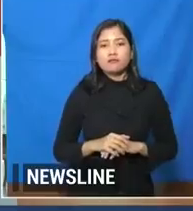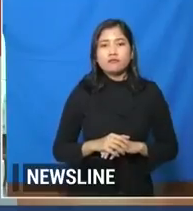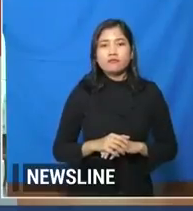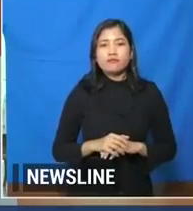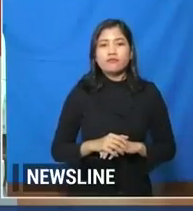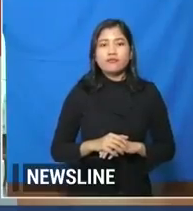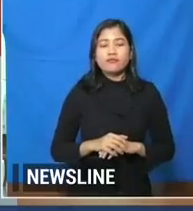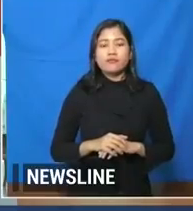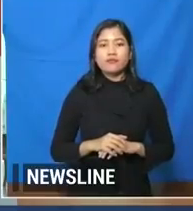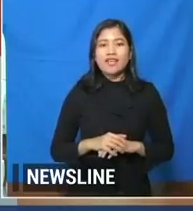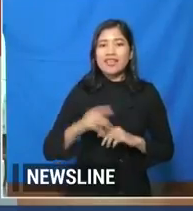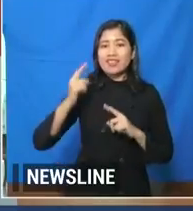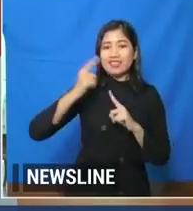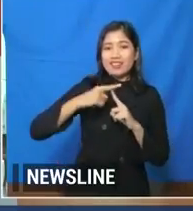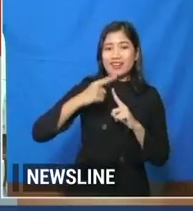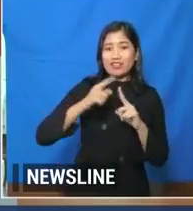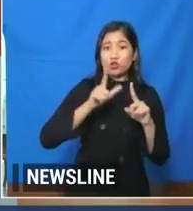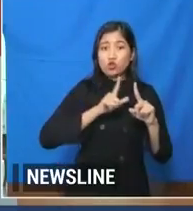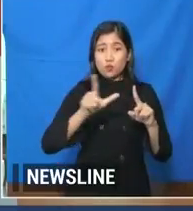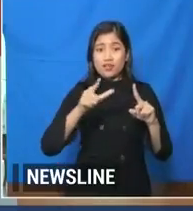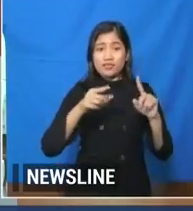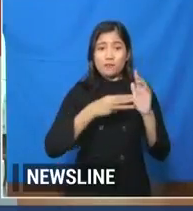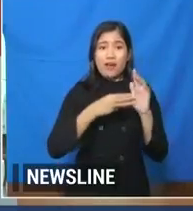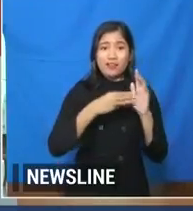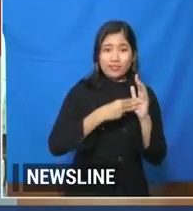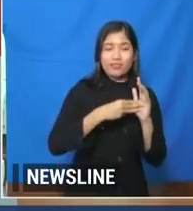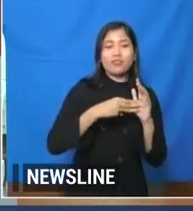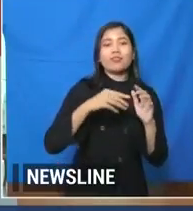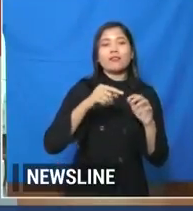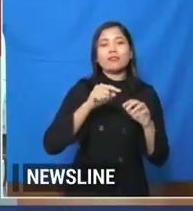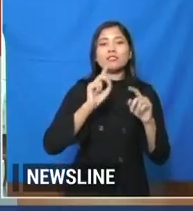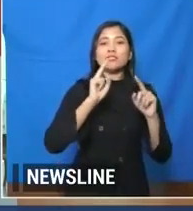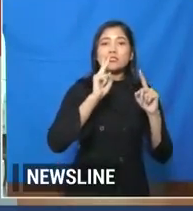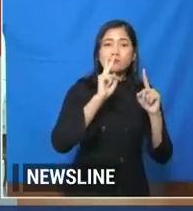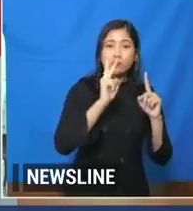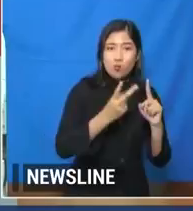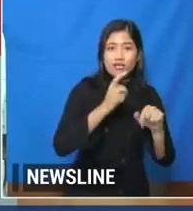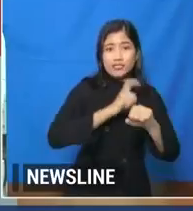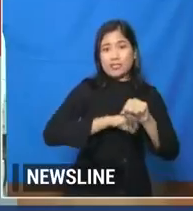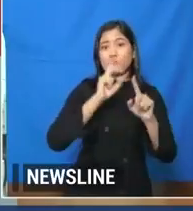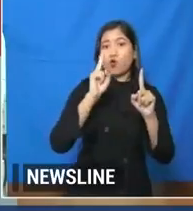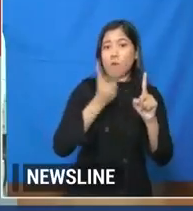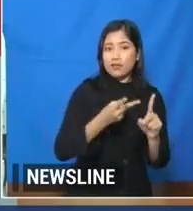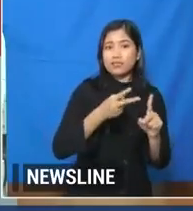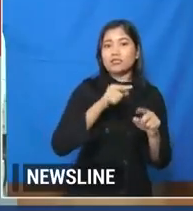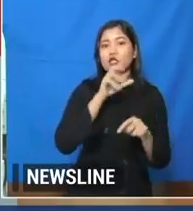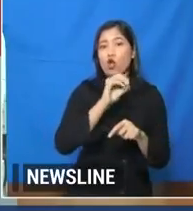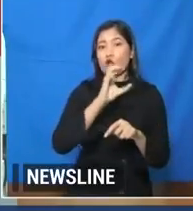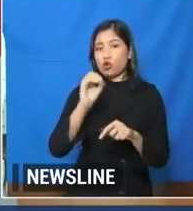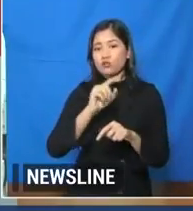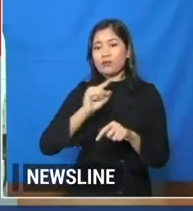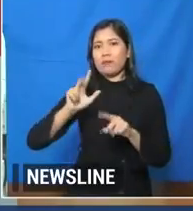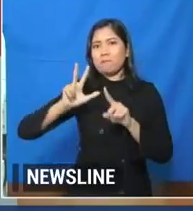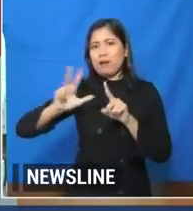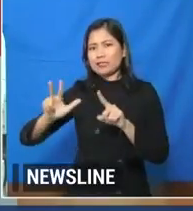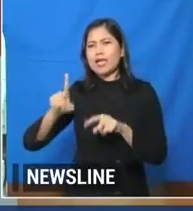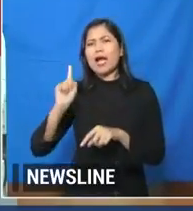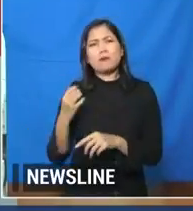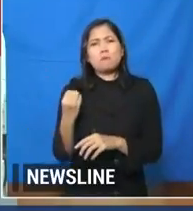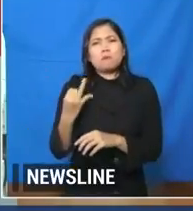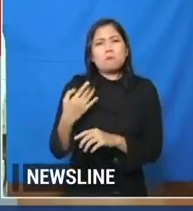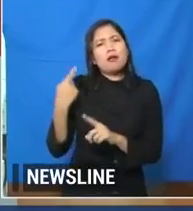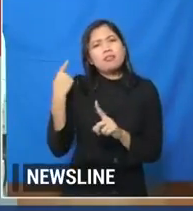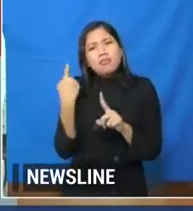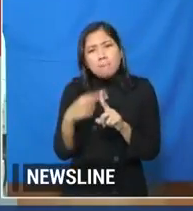17 setelah 12.00 00 sampai dengan tanggal 1800 ada beberapa penambahan yang